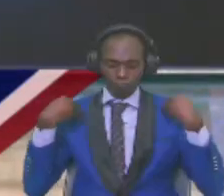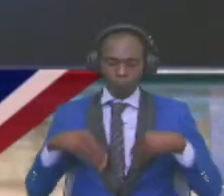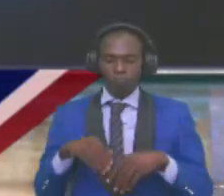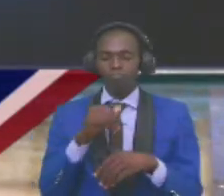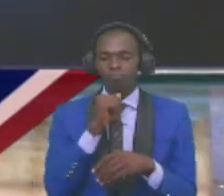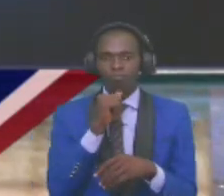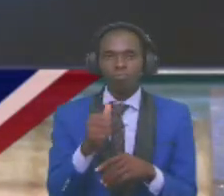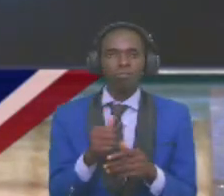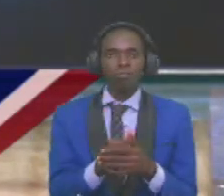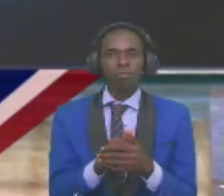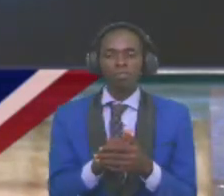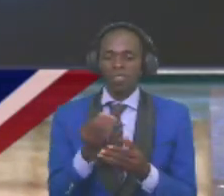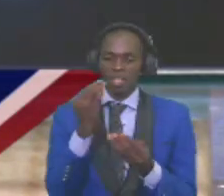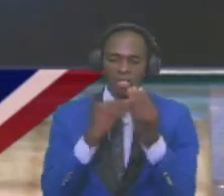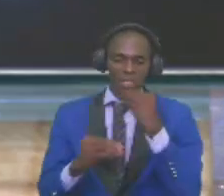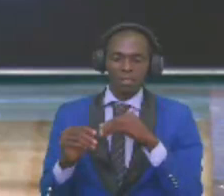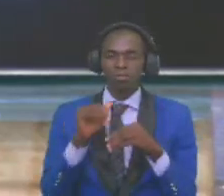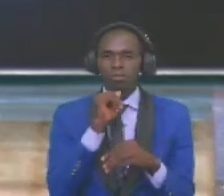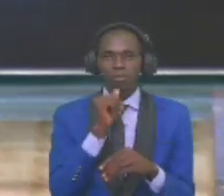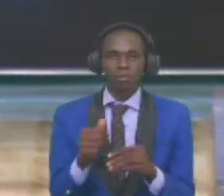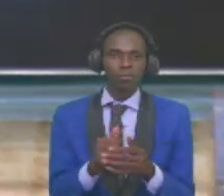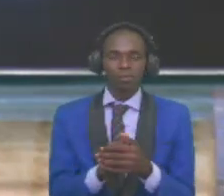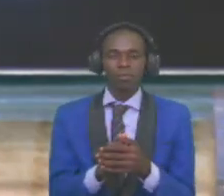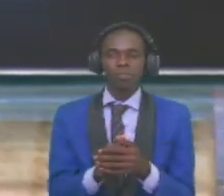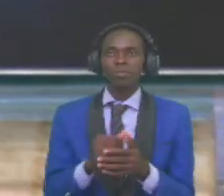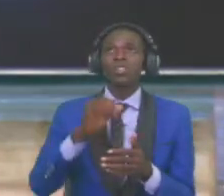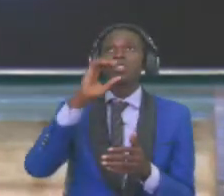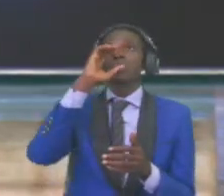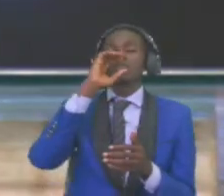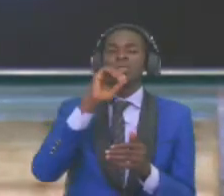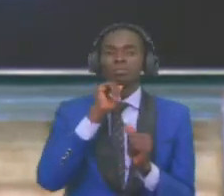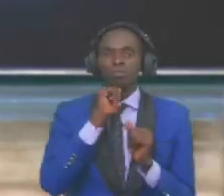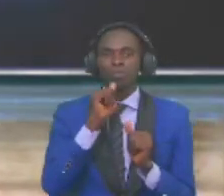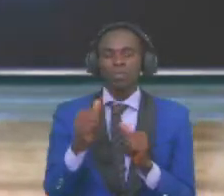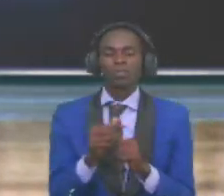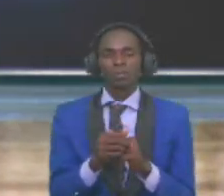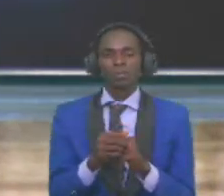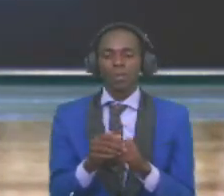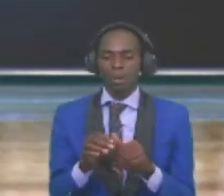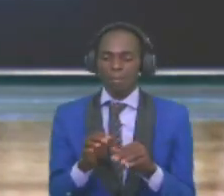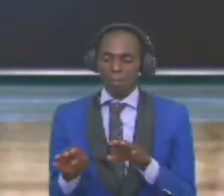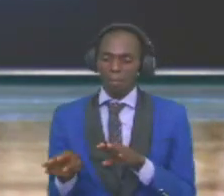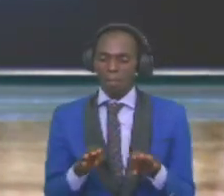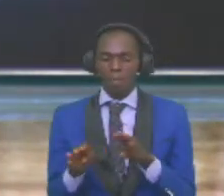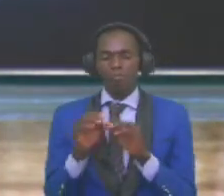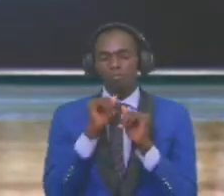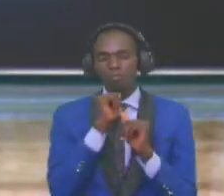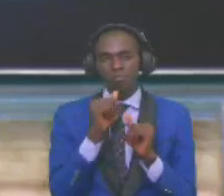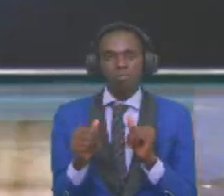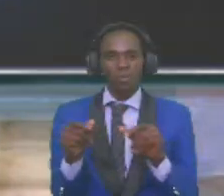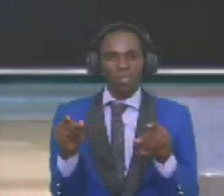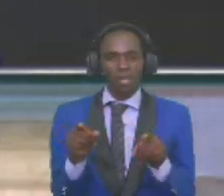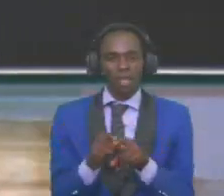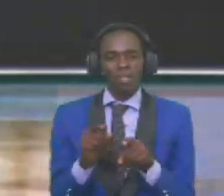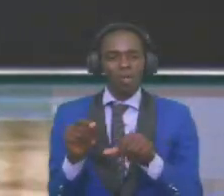ne devaient plus parler me devais plus vous aviez ne devait plus majeur ne devait plus boire ne devait pas